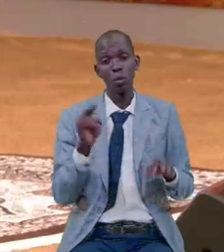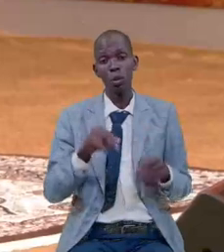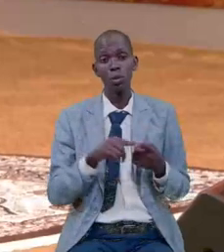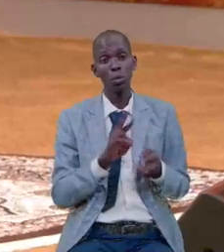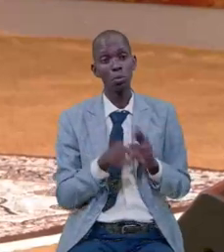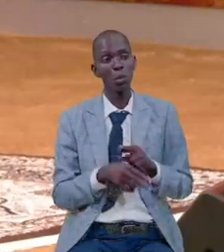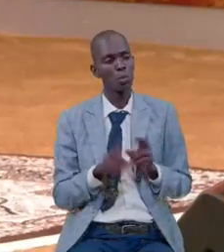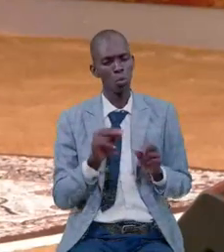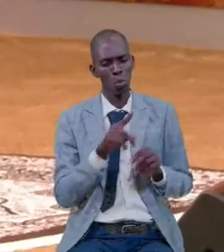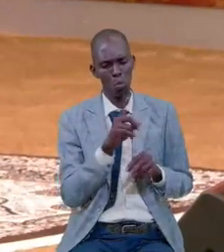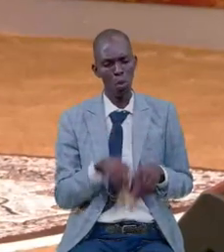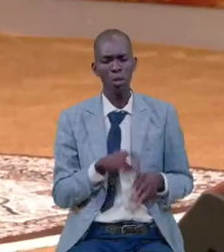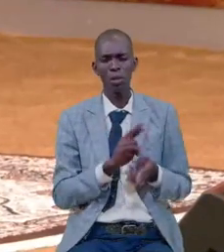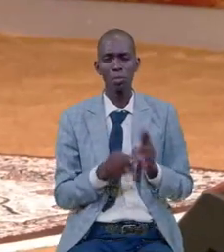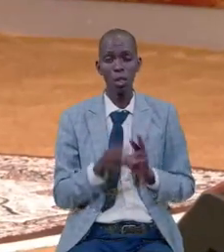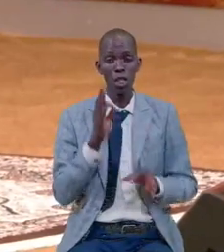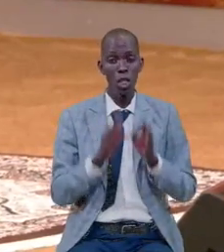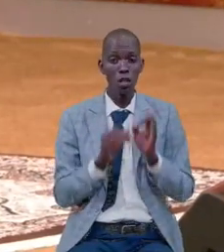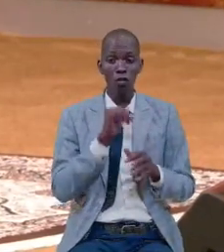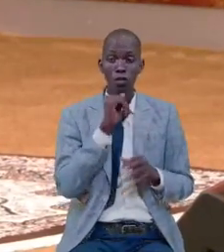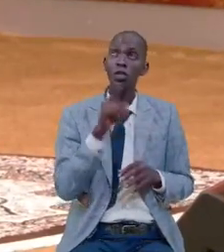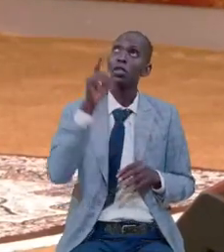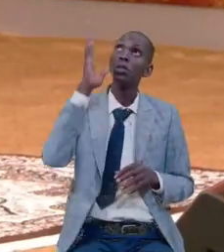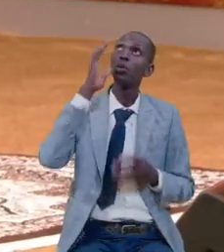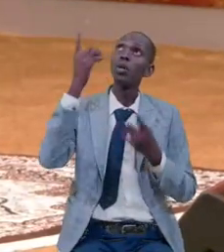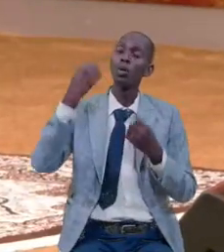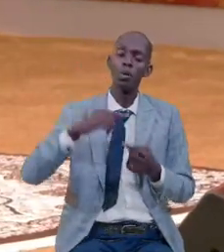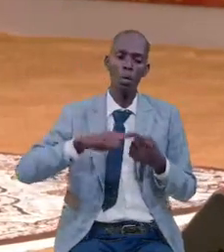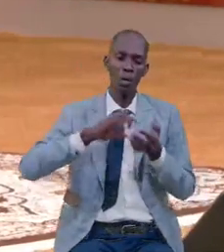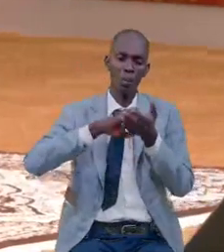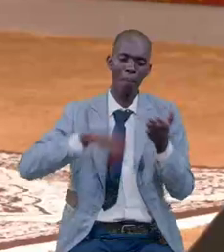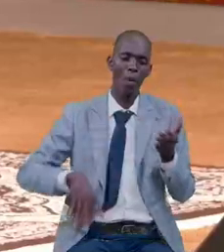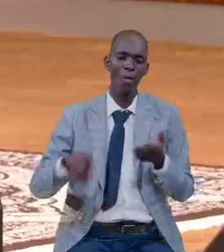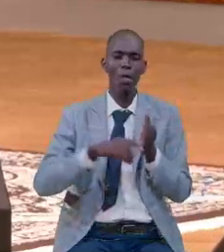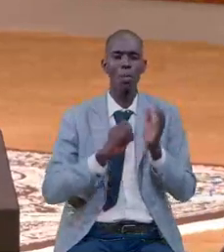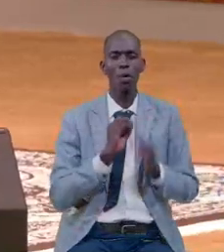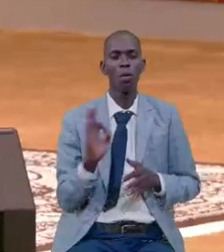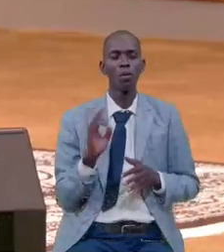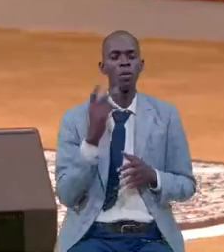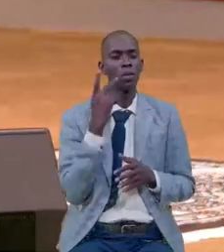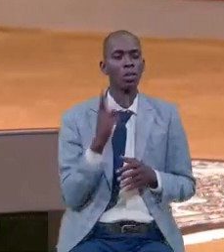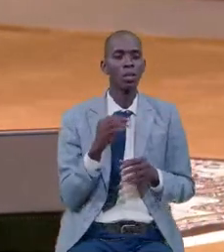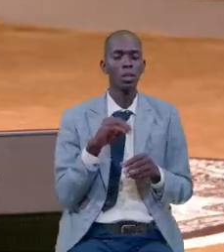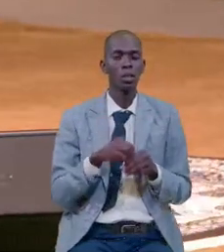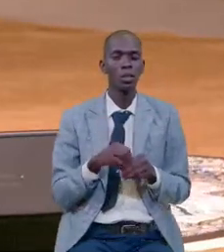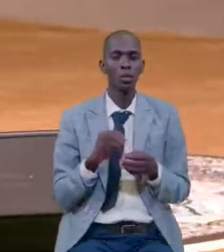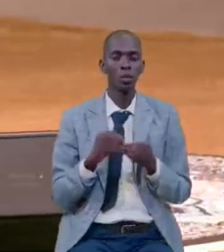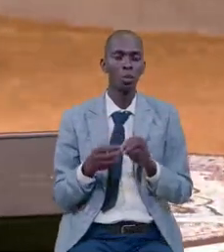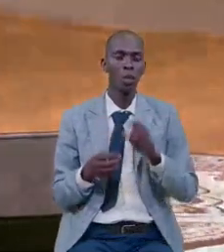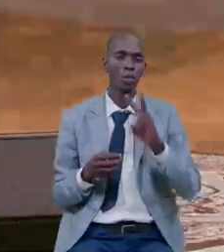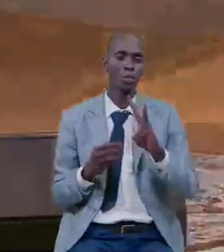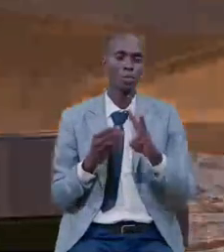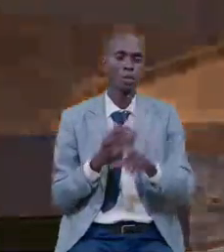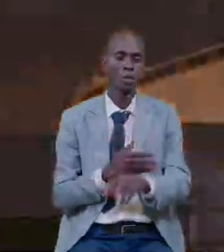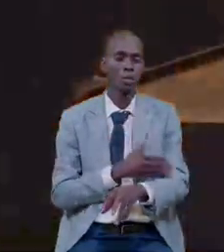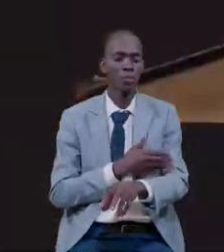Sinon, il viendra ôter le chandelier de sa place. La deuxième partie ici, nous allons voir